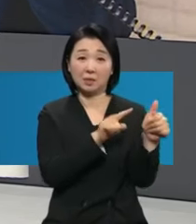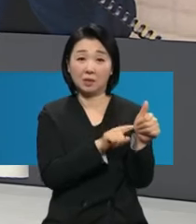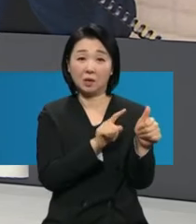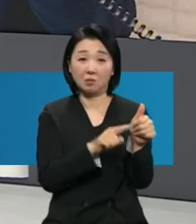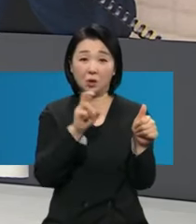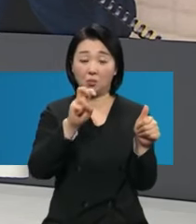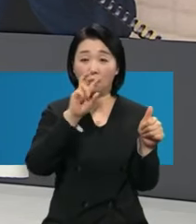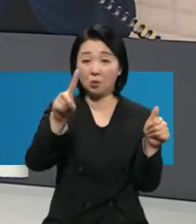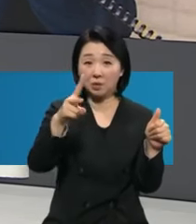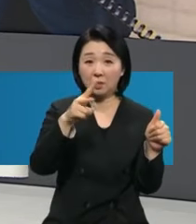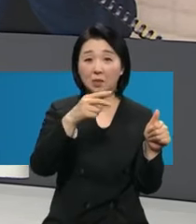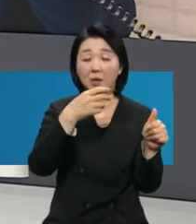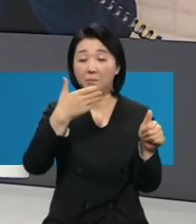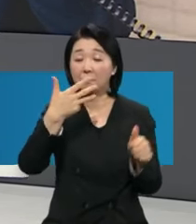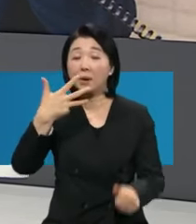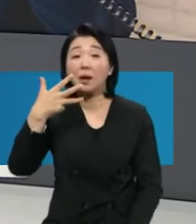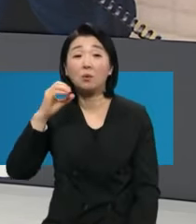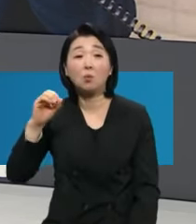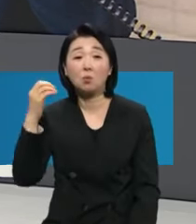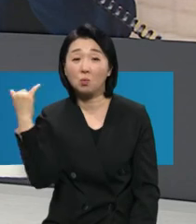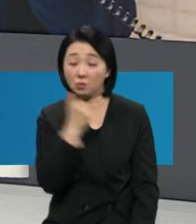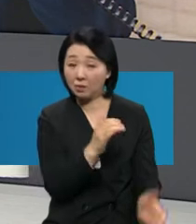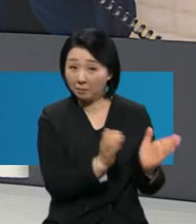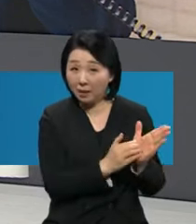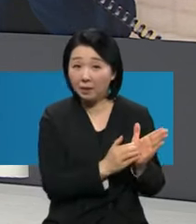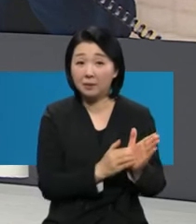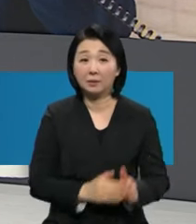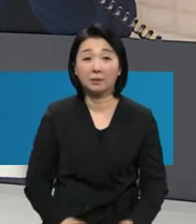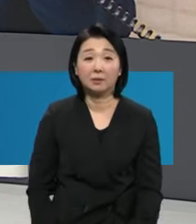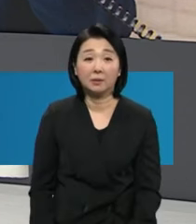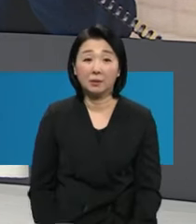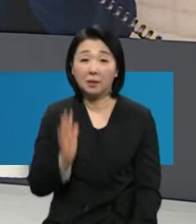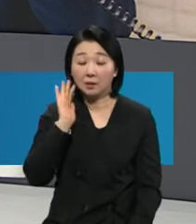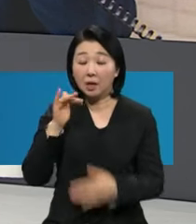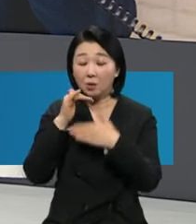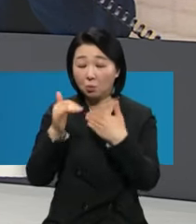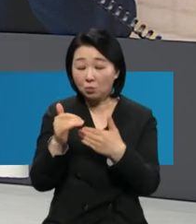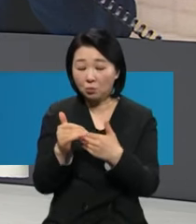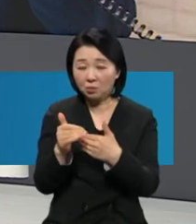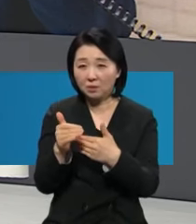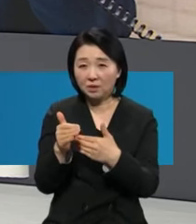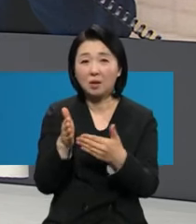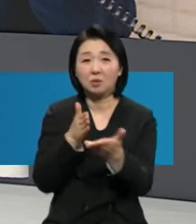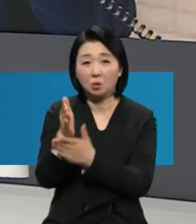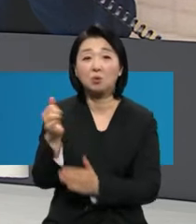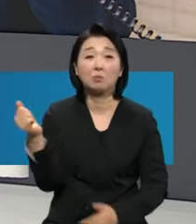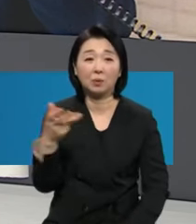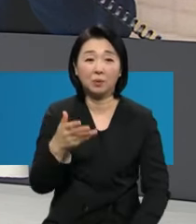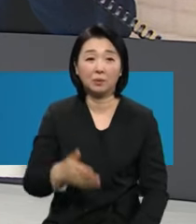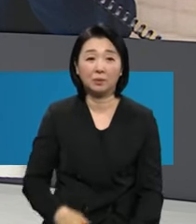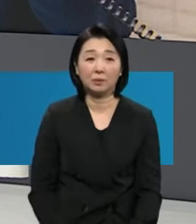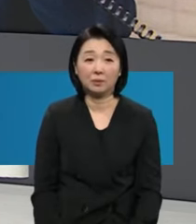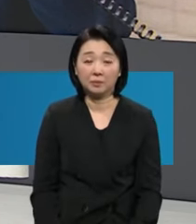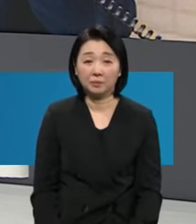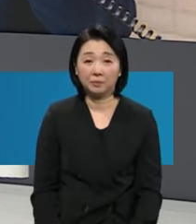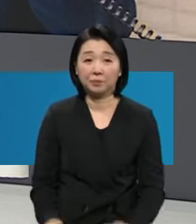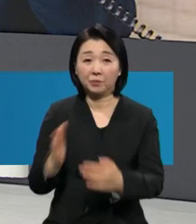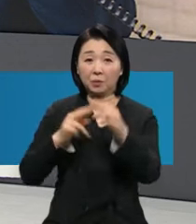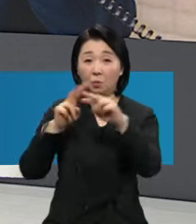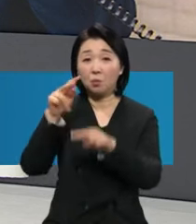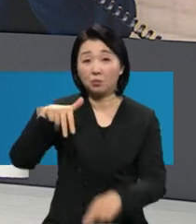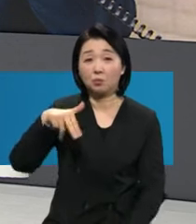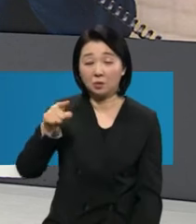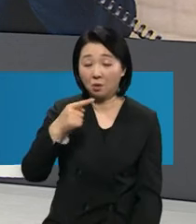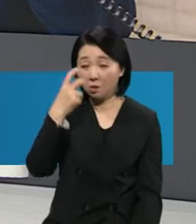장관은 02-800으로 걸려온 전화를 받았는데 이게 대통령실의 고유 번호입니다. 공수처는 이 통화